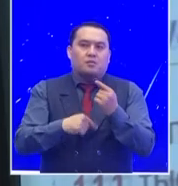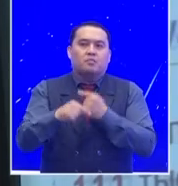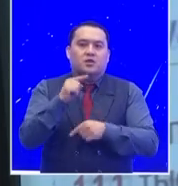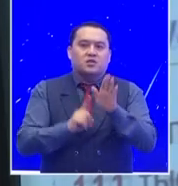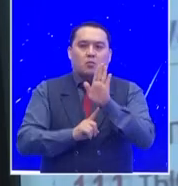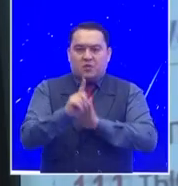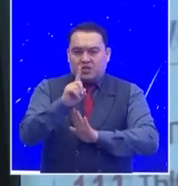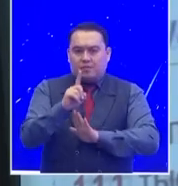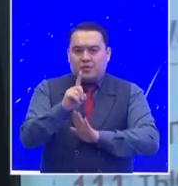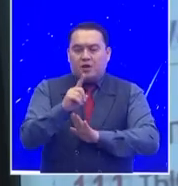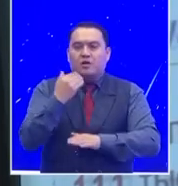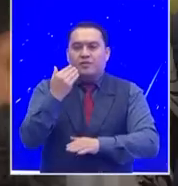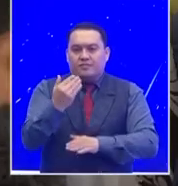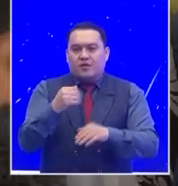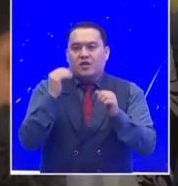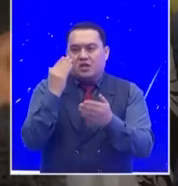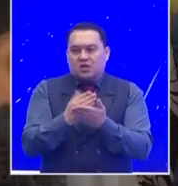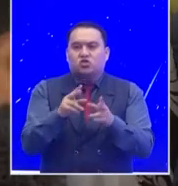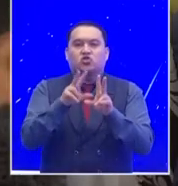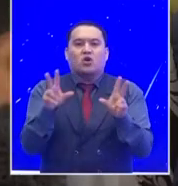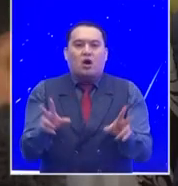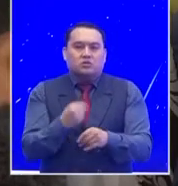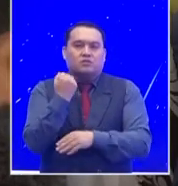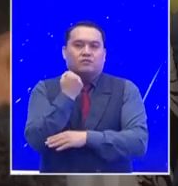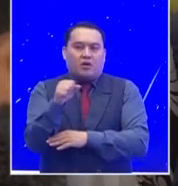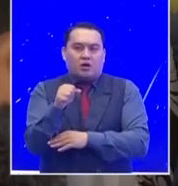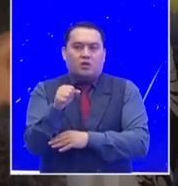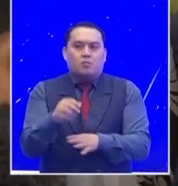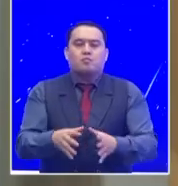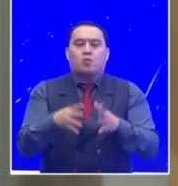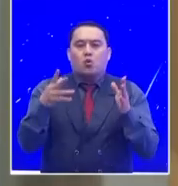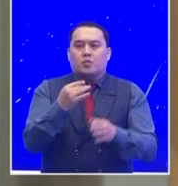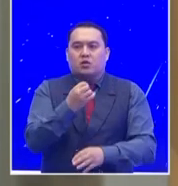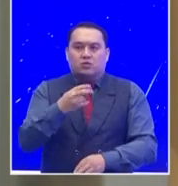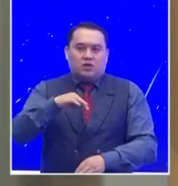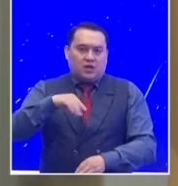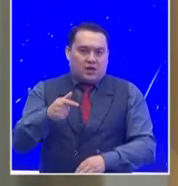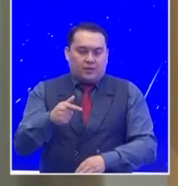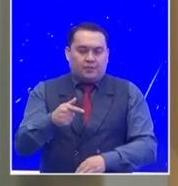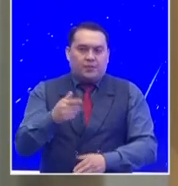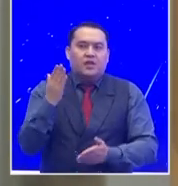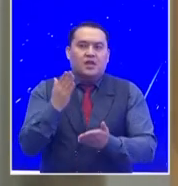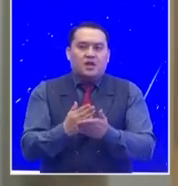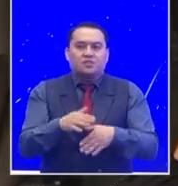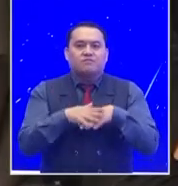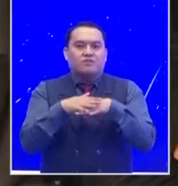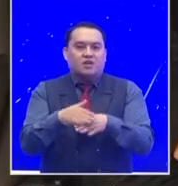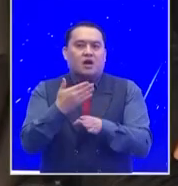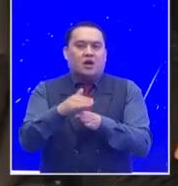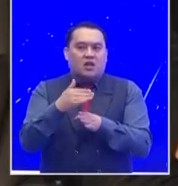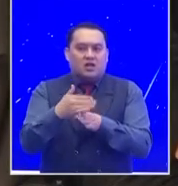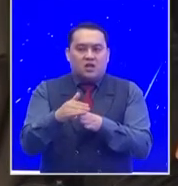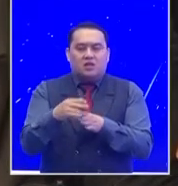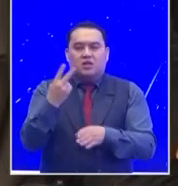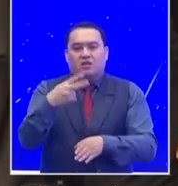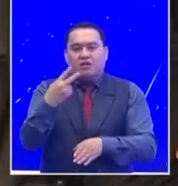У получивших по ней сертификаты есть шанс выиграть грант более 500 000 тенге. Предусмотрено выделение кредитных средств